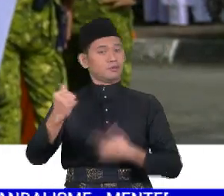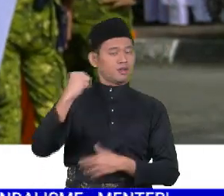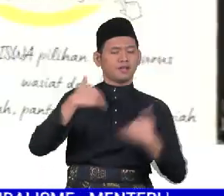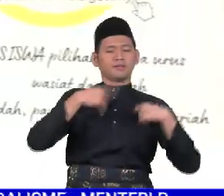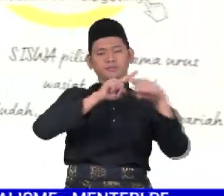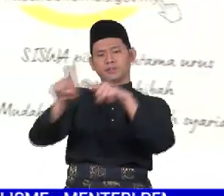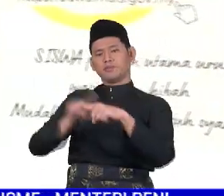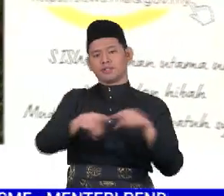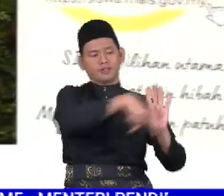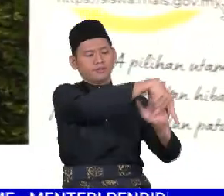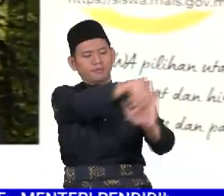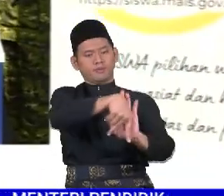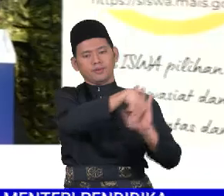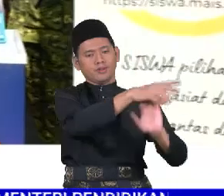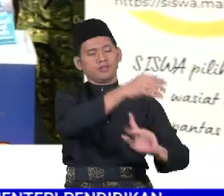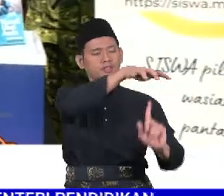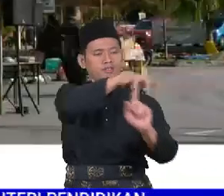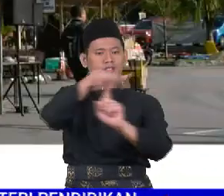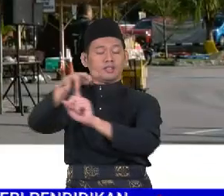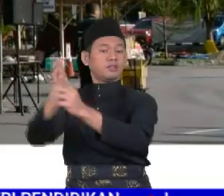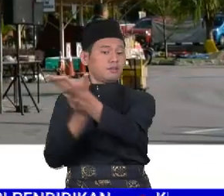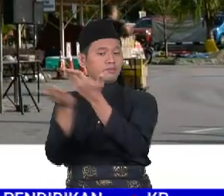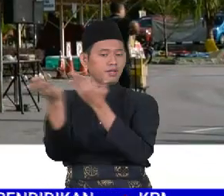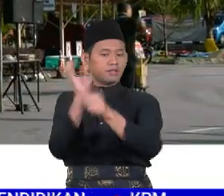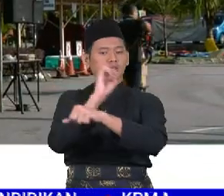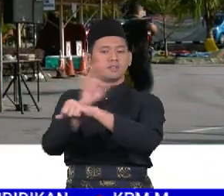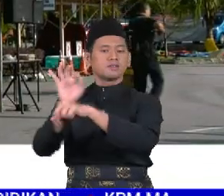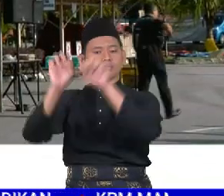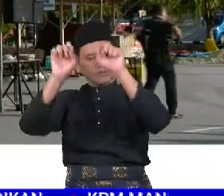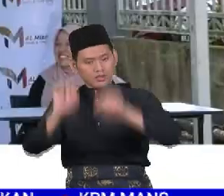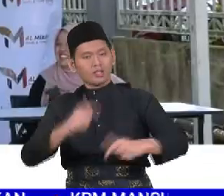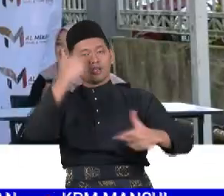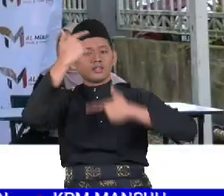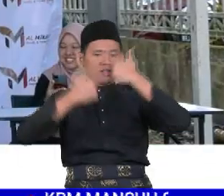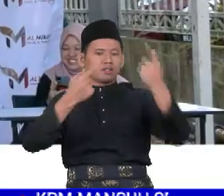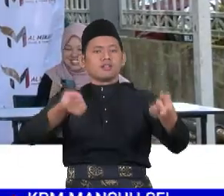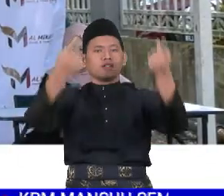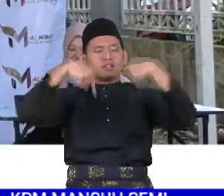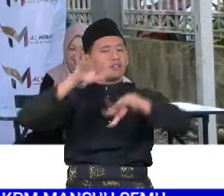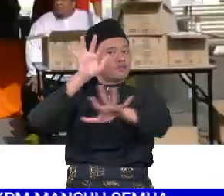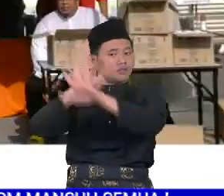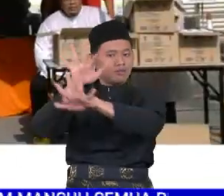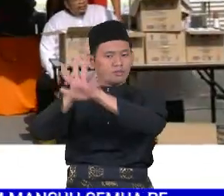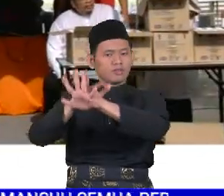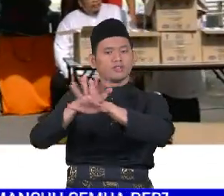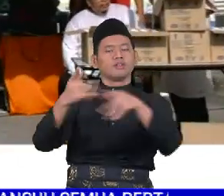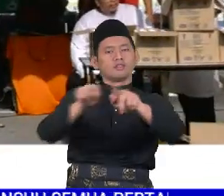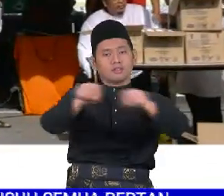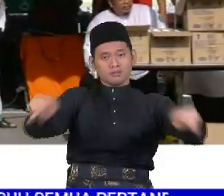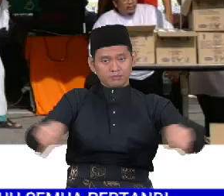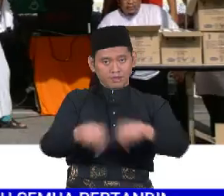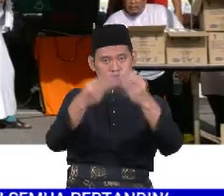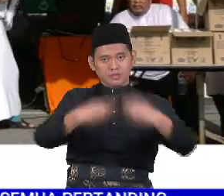Ada pelbagai pameran dan gerai khidmat nasihat untuk anda kunjungi. Marilah datang beramai-ramai ke perkarangan